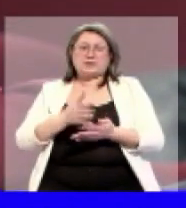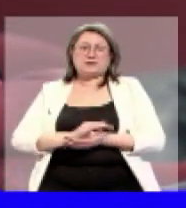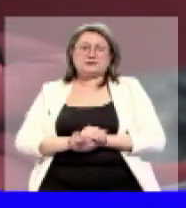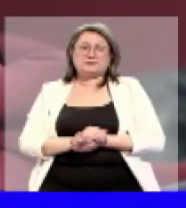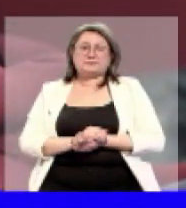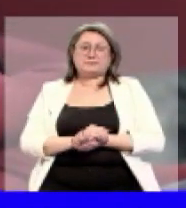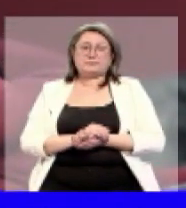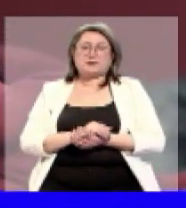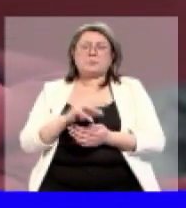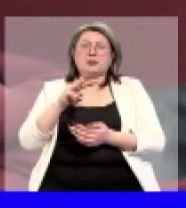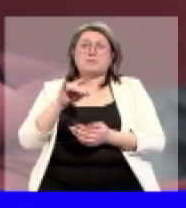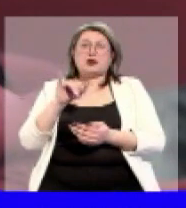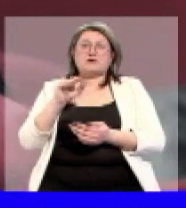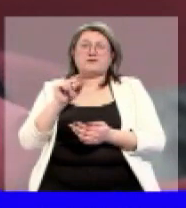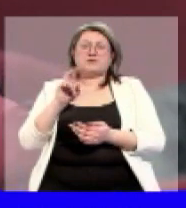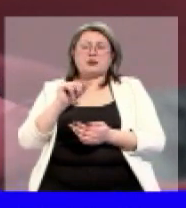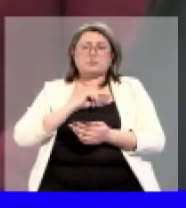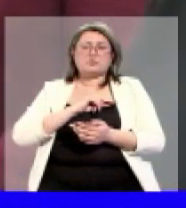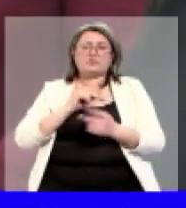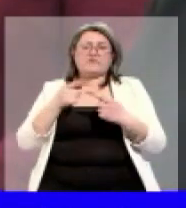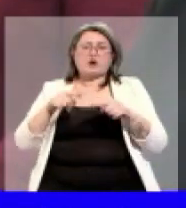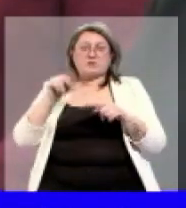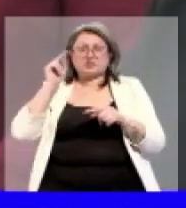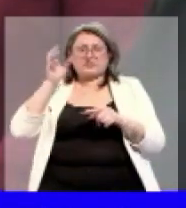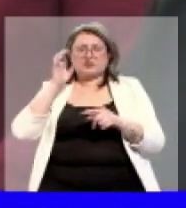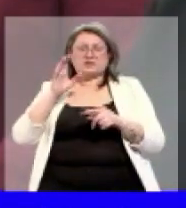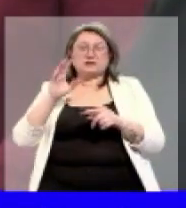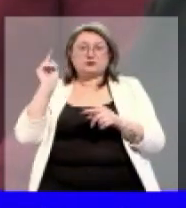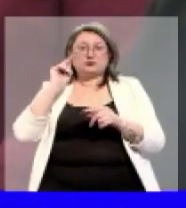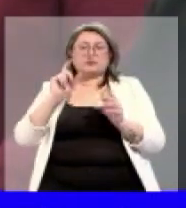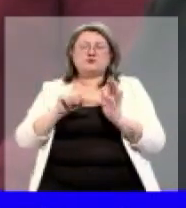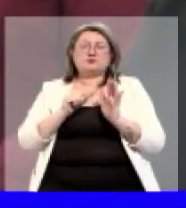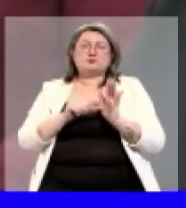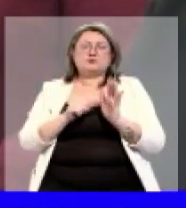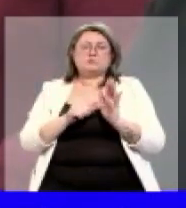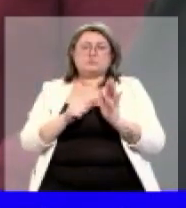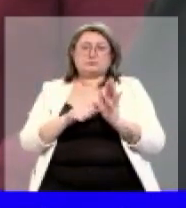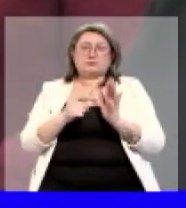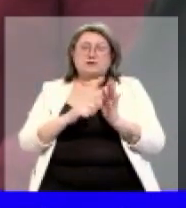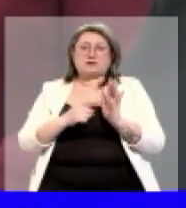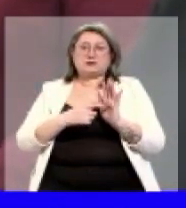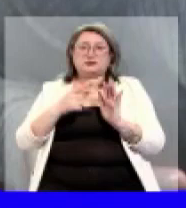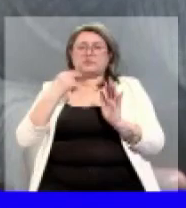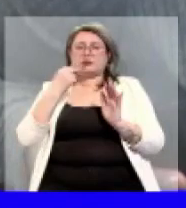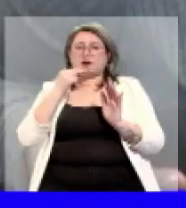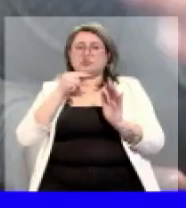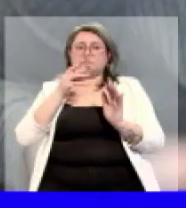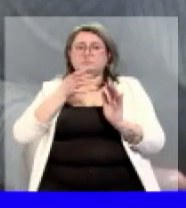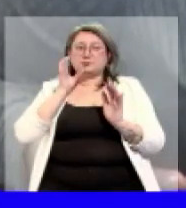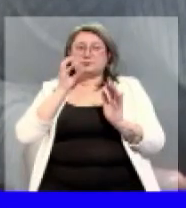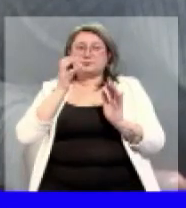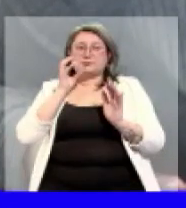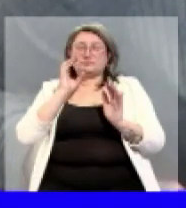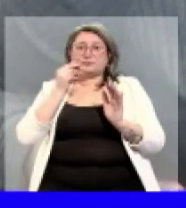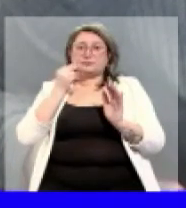Мұратқызы өзі де білім саласында жұмыс істейді. Олы 6-шы сыныпта оқиды екен. Осы орайда ыстық тамақтың сапасы бағаға сай